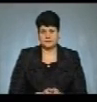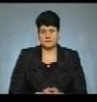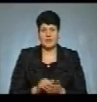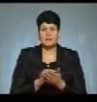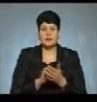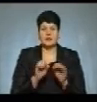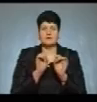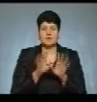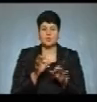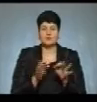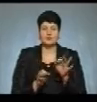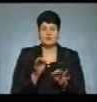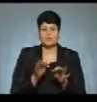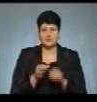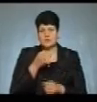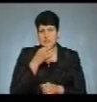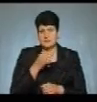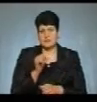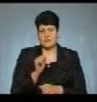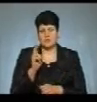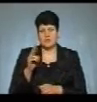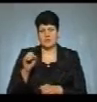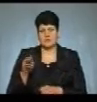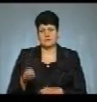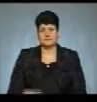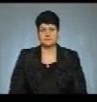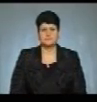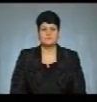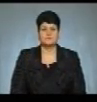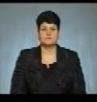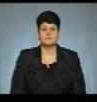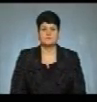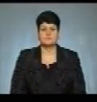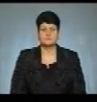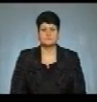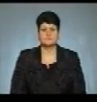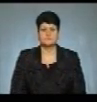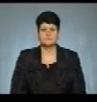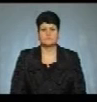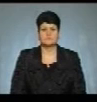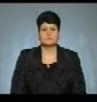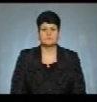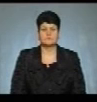справі передадуть до суду, повідомив Анатолій Кіт. Ірина Терлюк, Марта Журавель, Оксана Галіяш. Новини.